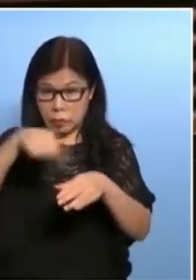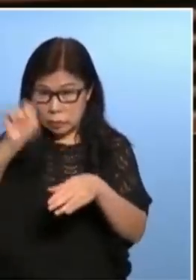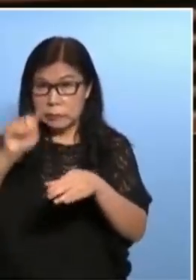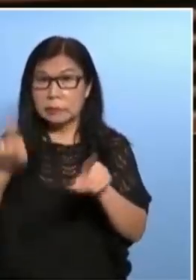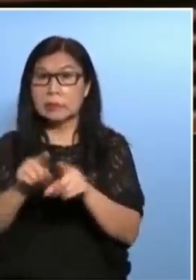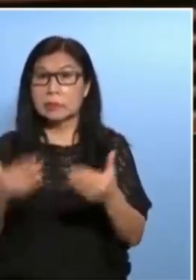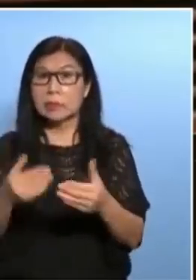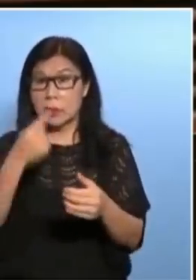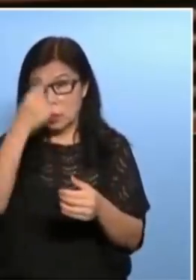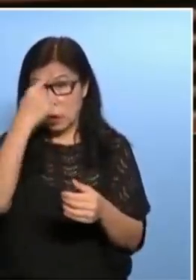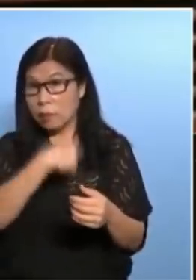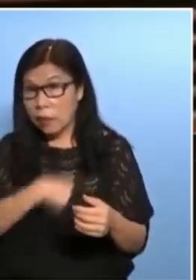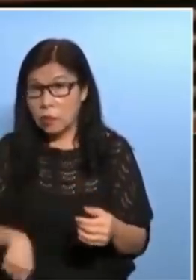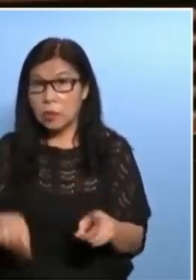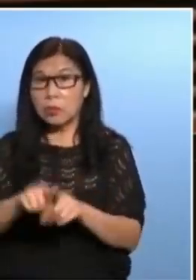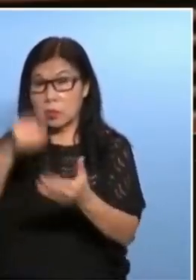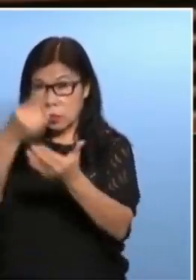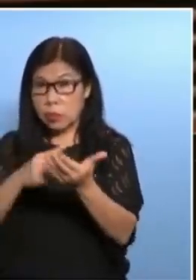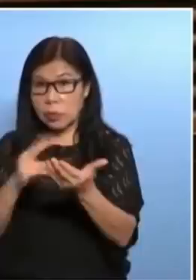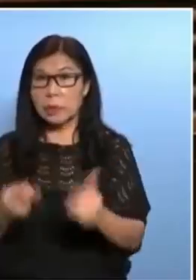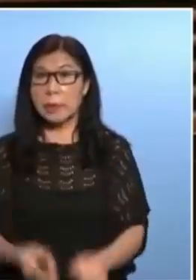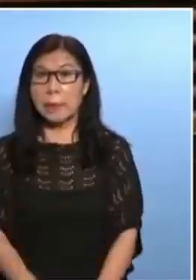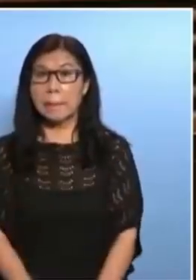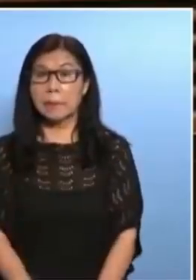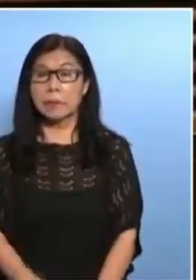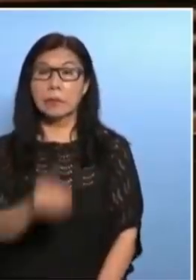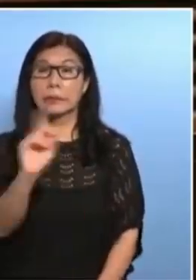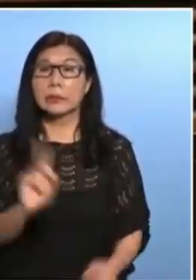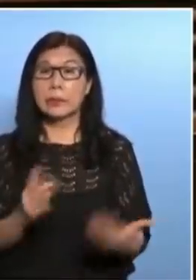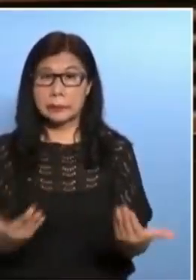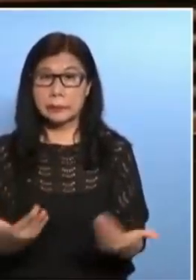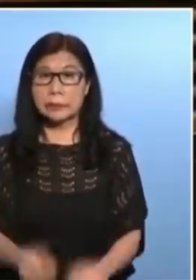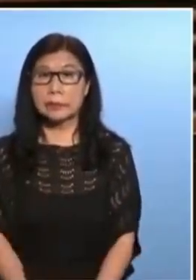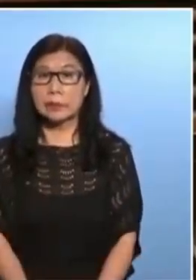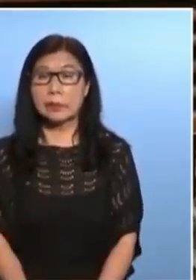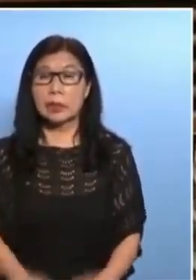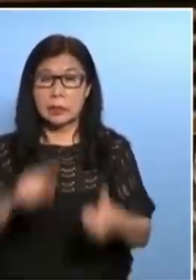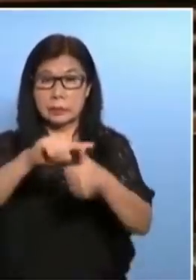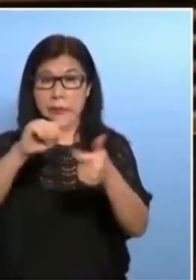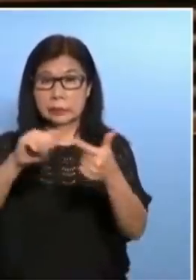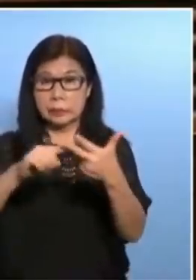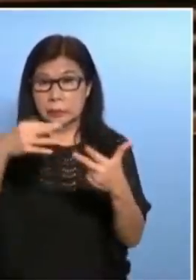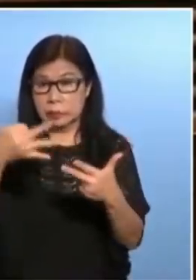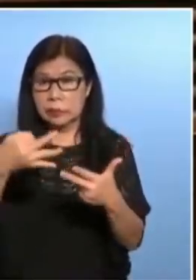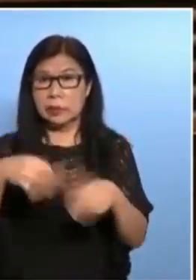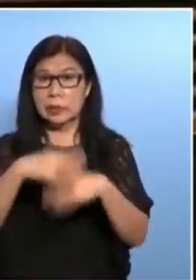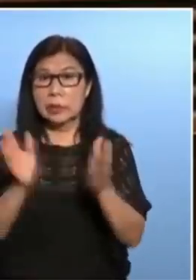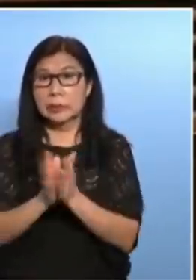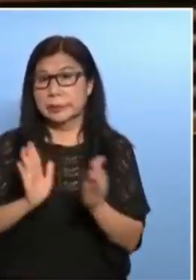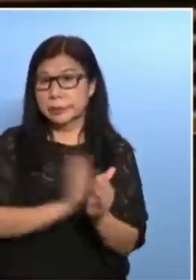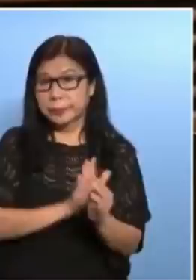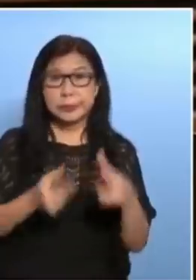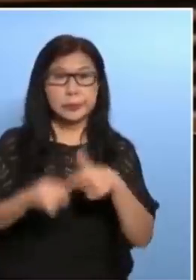准梁美芬議員如此的修改，那即是為什麼呢？都不外乎三個字，偏頗不